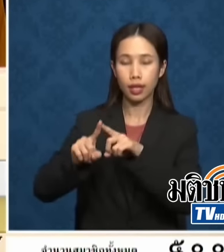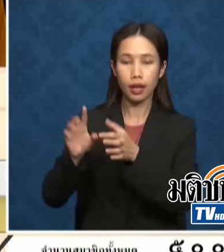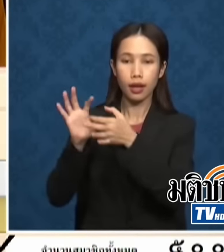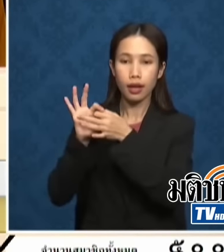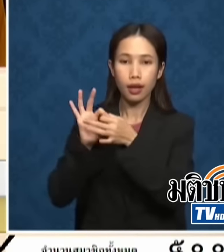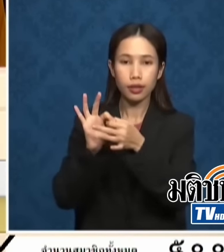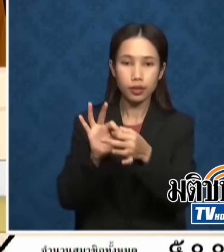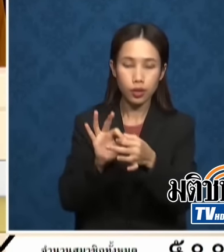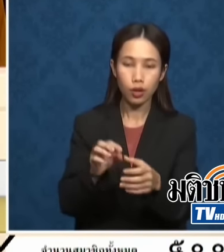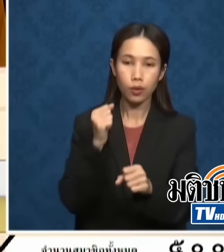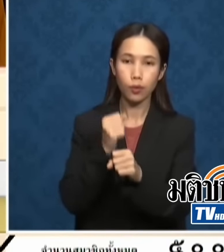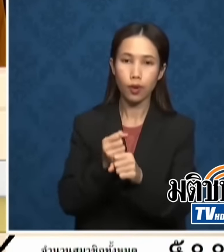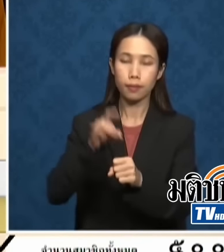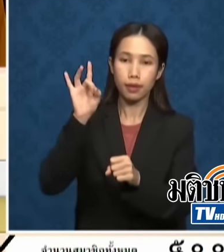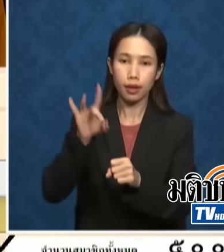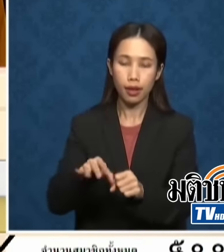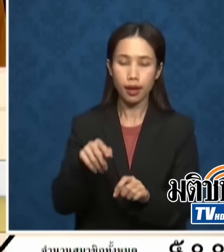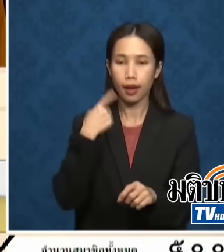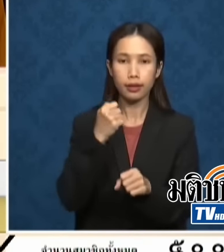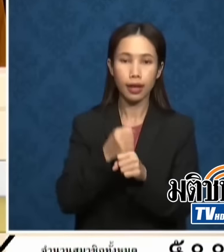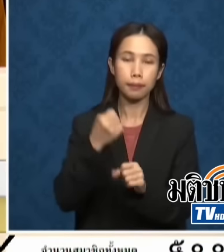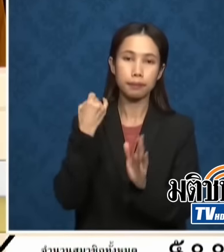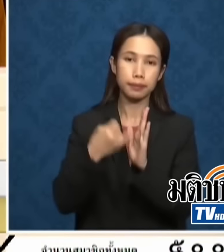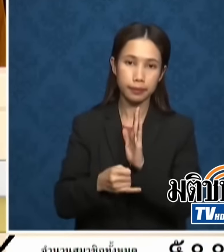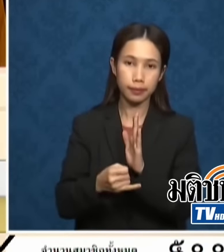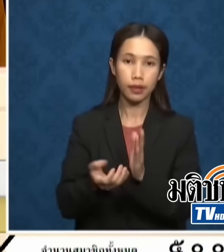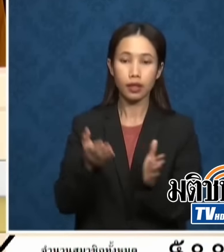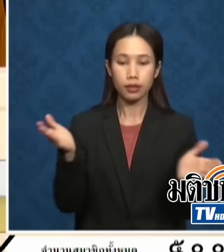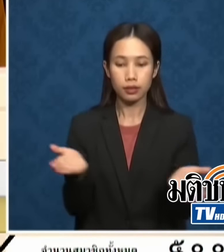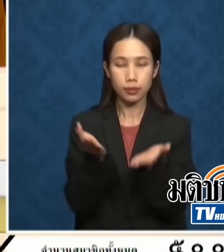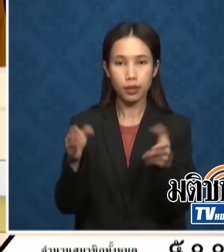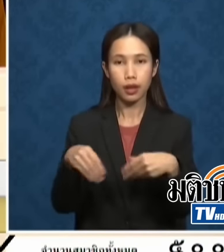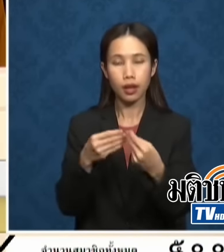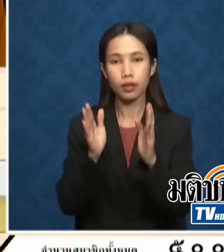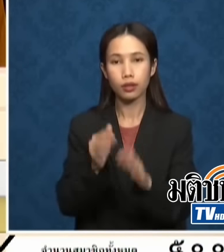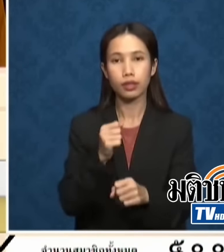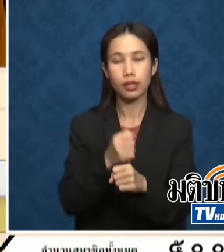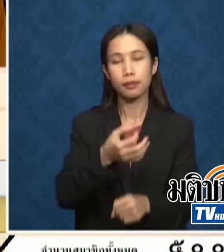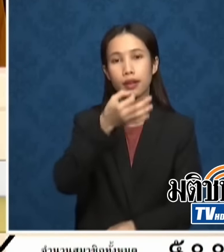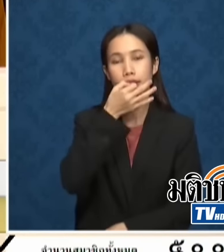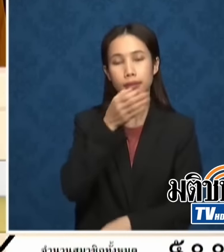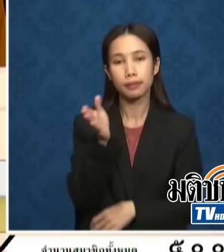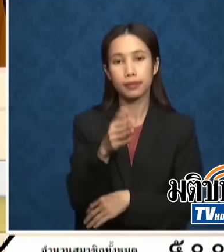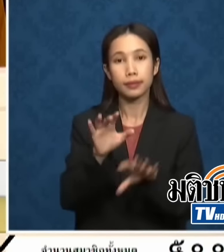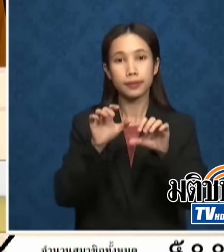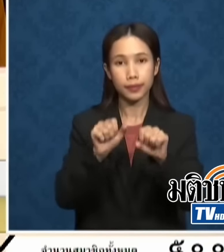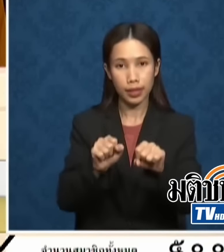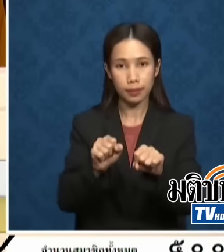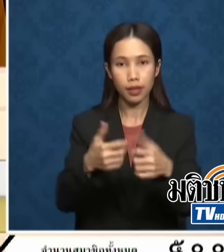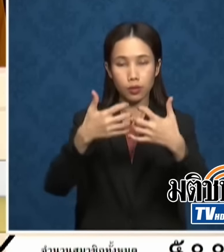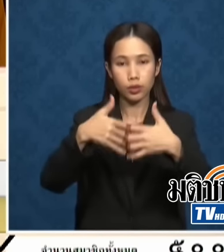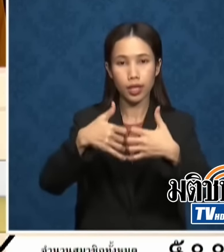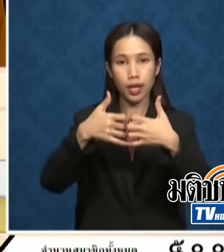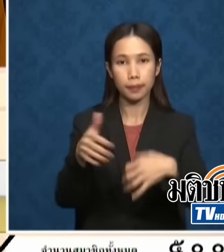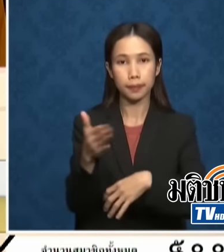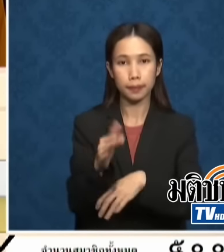ความรุนแรงของการกระทำความผิดตลอดจนถึงการส่งเสริมให้ผู้ประกอบการการประมงและอุตสาหกรรมประม